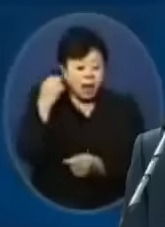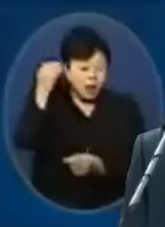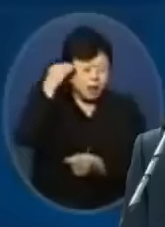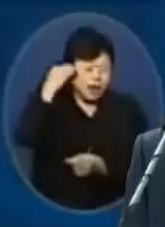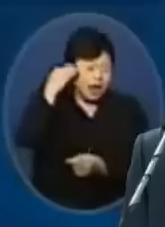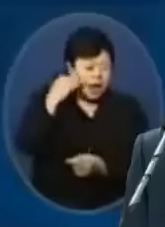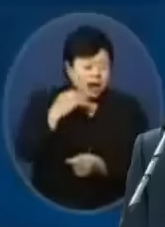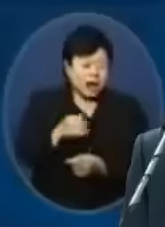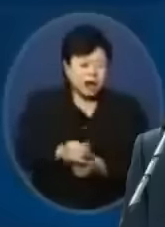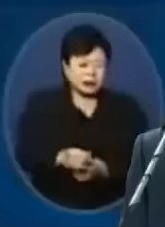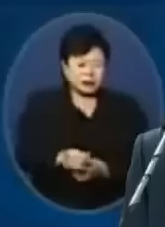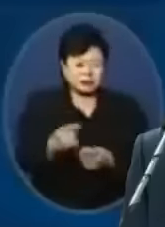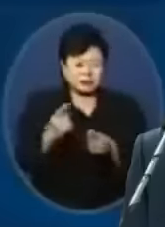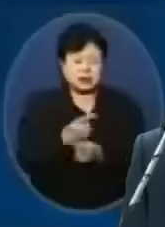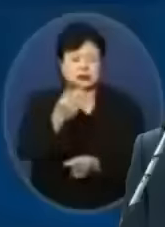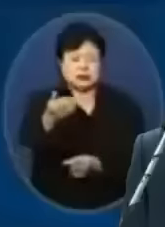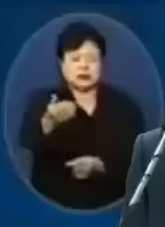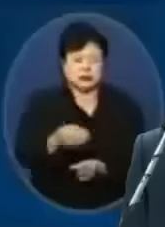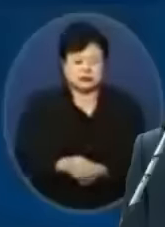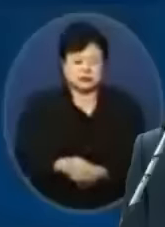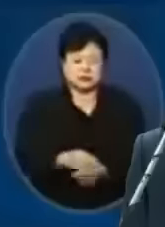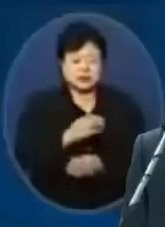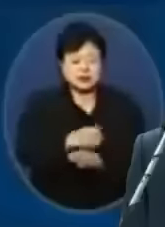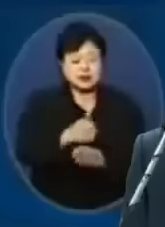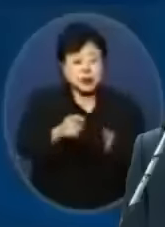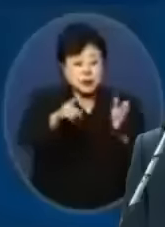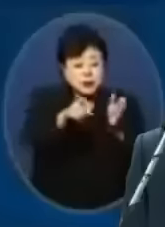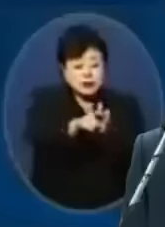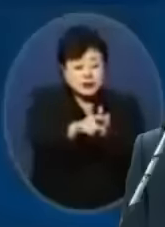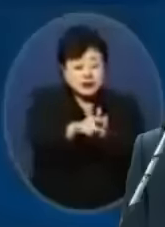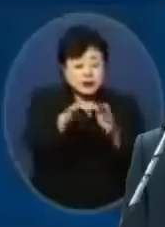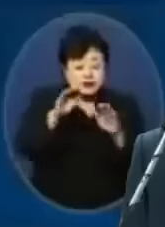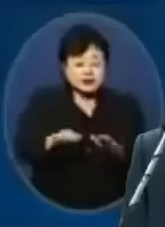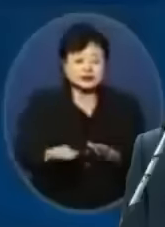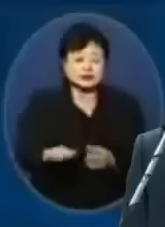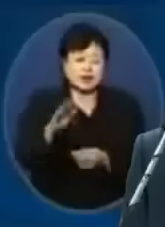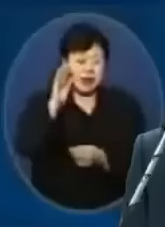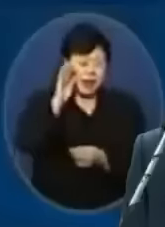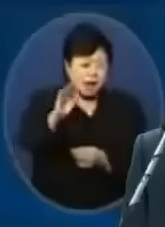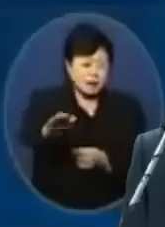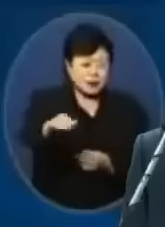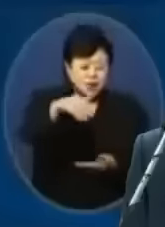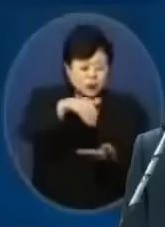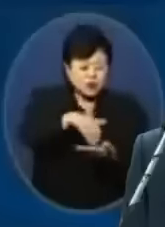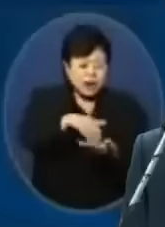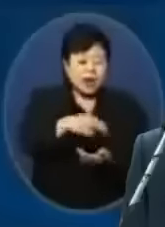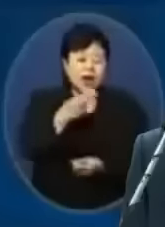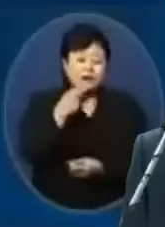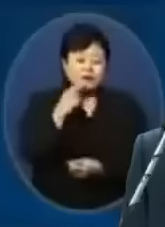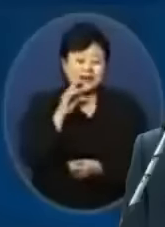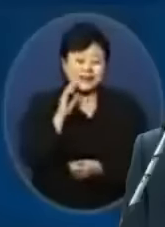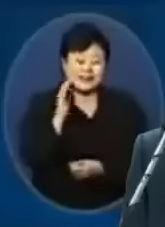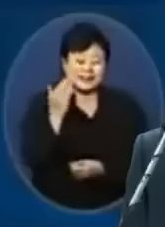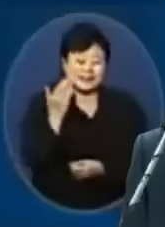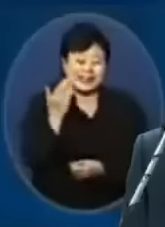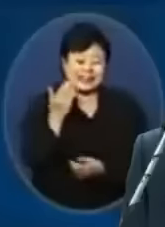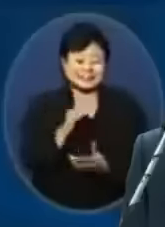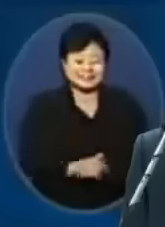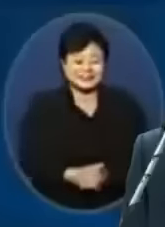혀가 그것을 뒤집어 놓을 것이다. 그리스도를 믿어라. 그대는 현세와 내세에 후회함이 없을